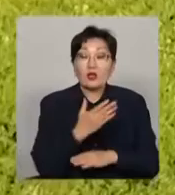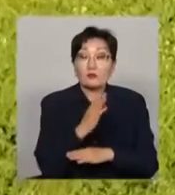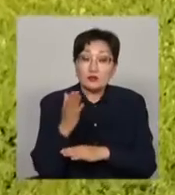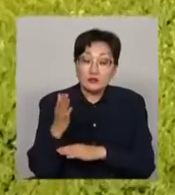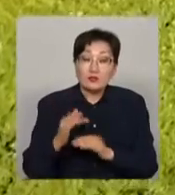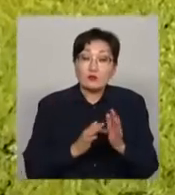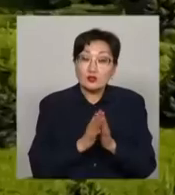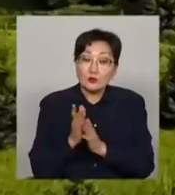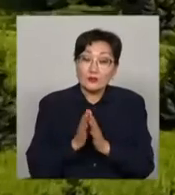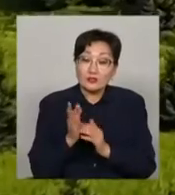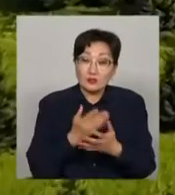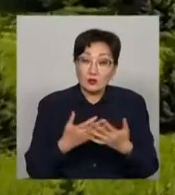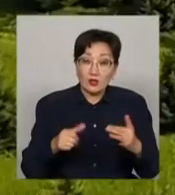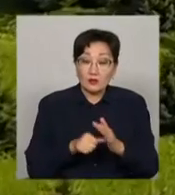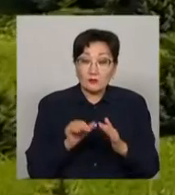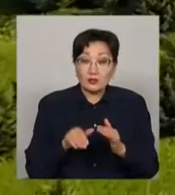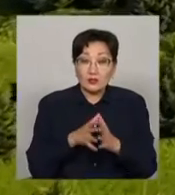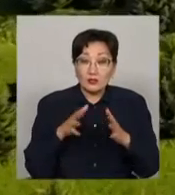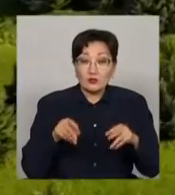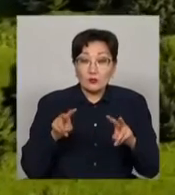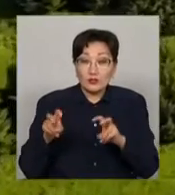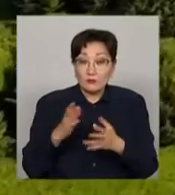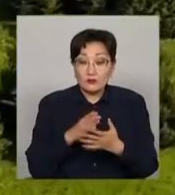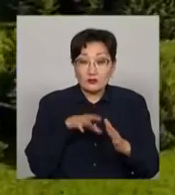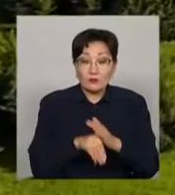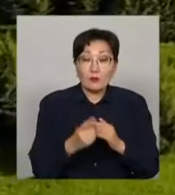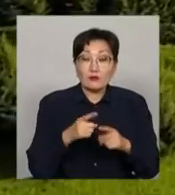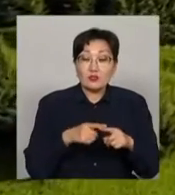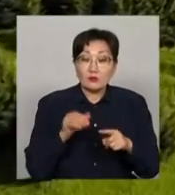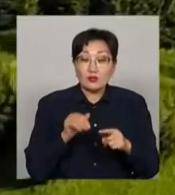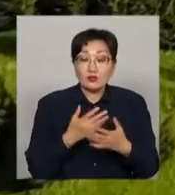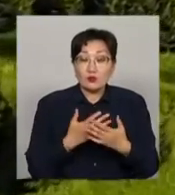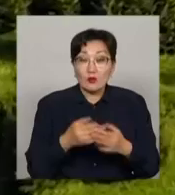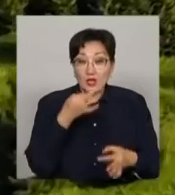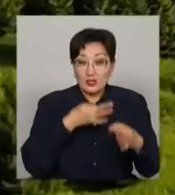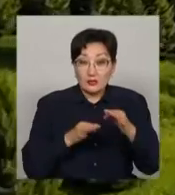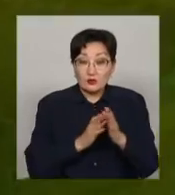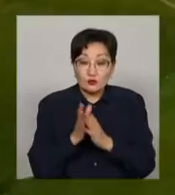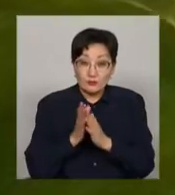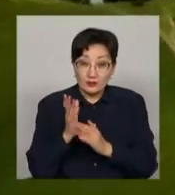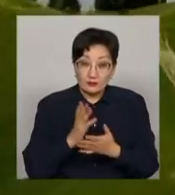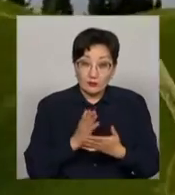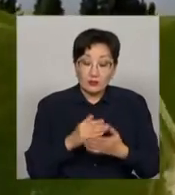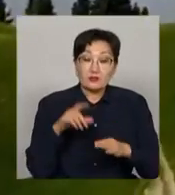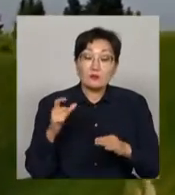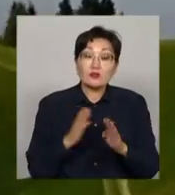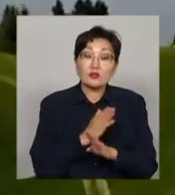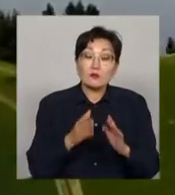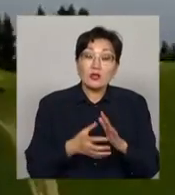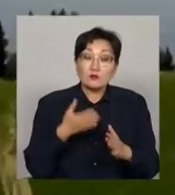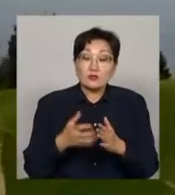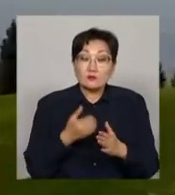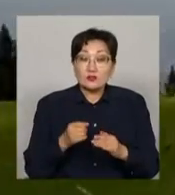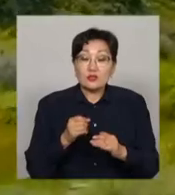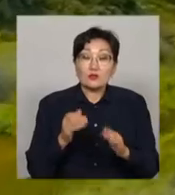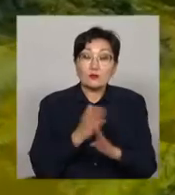шөптесін өсімдіктердің 6000-нан астам түрі бар. Оның ішінде 1,5 000-ға жуық түрі дәрілік өсімдіктер екен. Экология, геология және